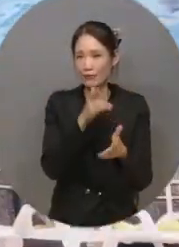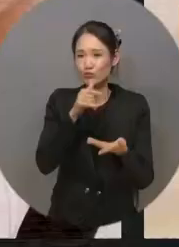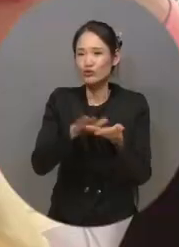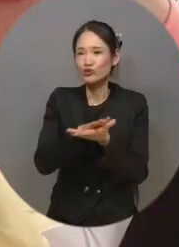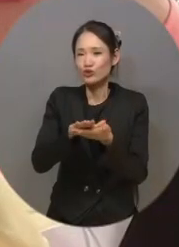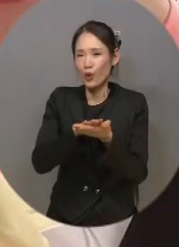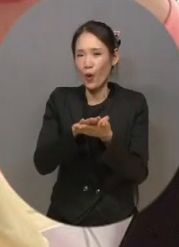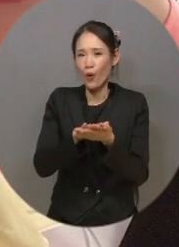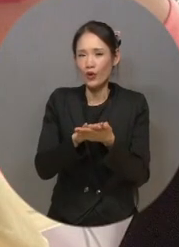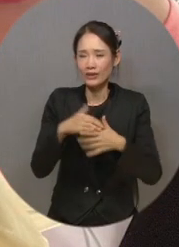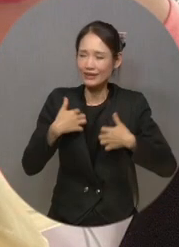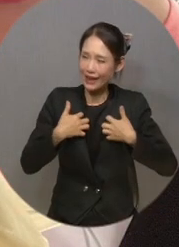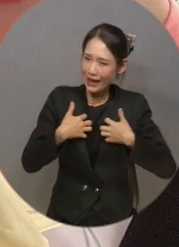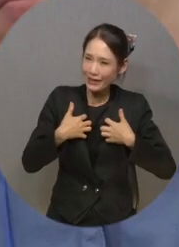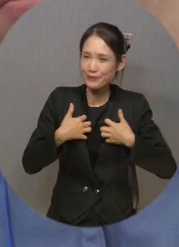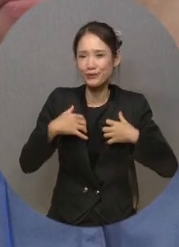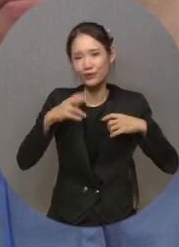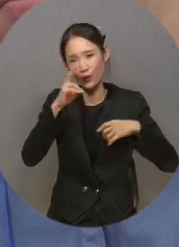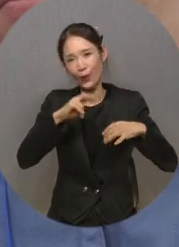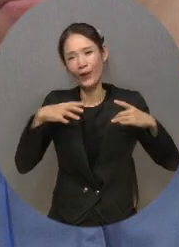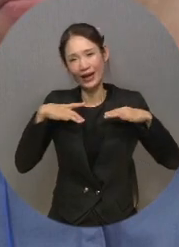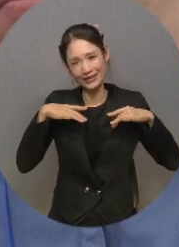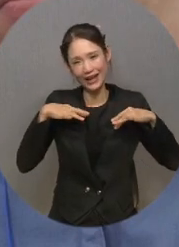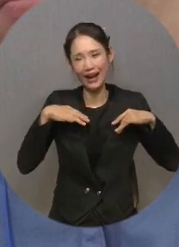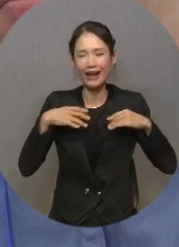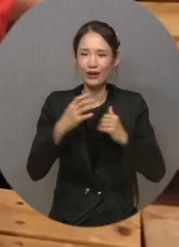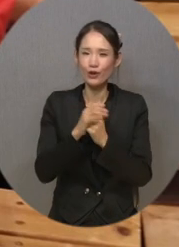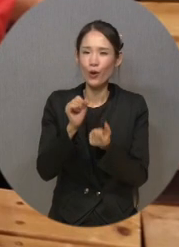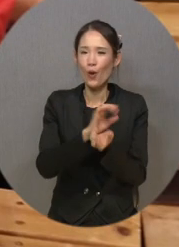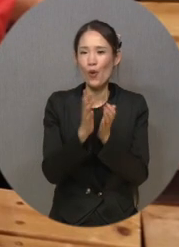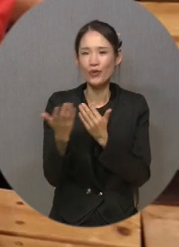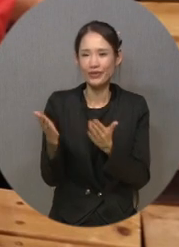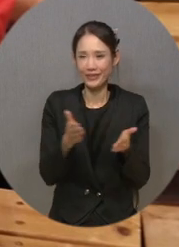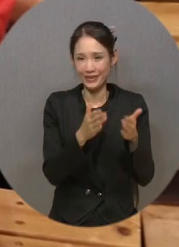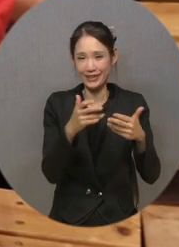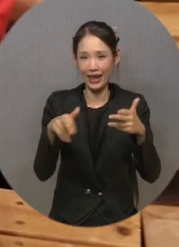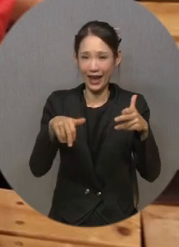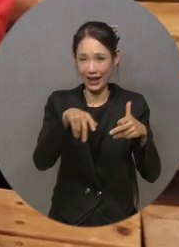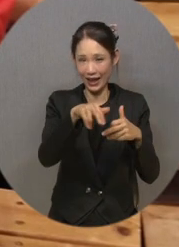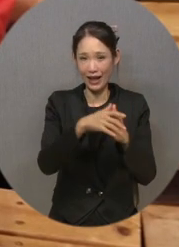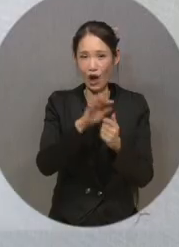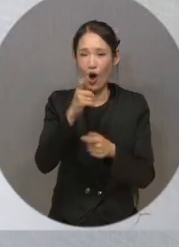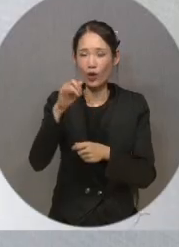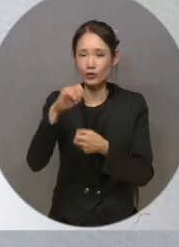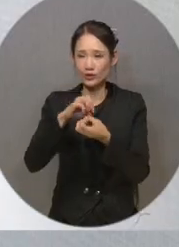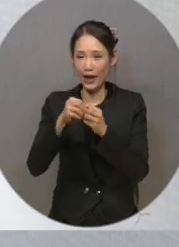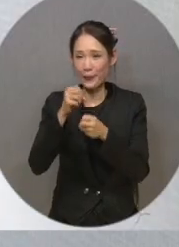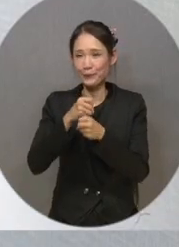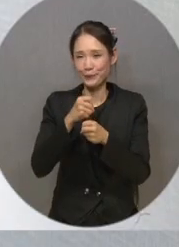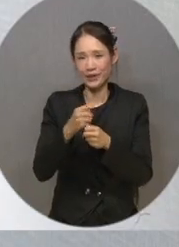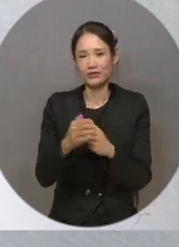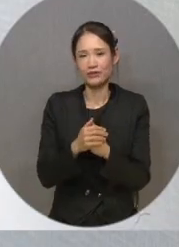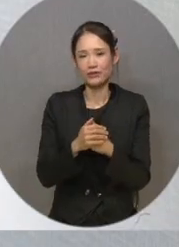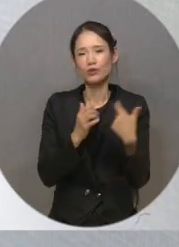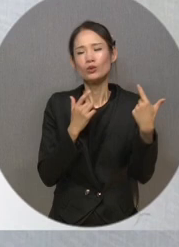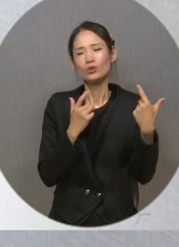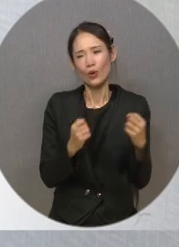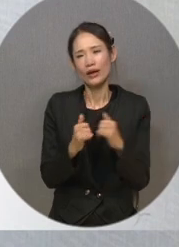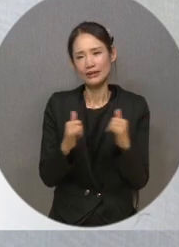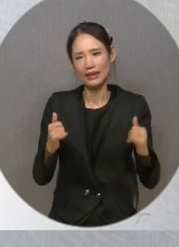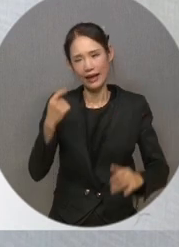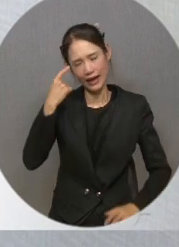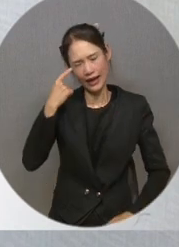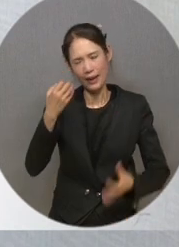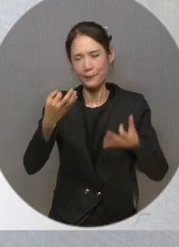밀어주기, 레크레이션, 노래자랑, 꽃길 산책, 허브 작품 만들기를 하며 보냈습니다. 그냥 똑같은 인간으로 봐주길